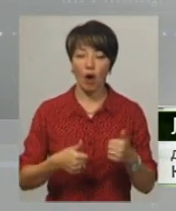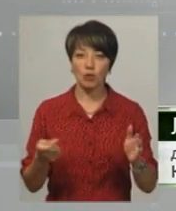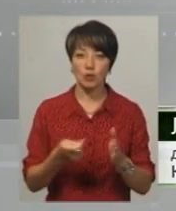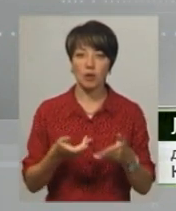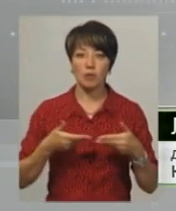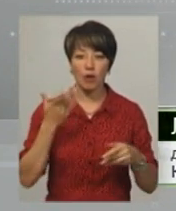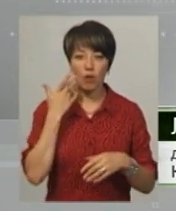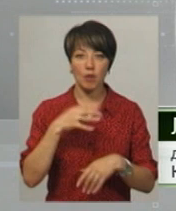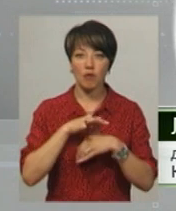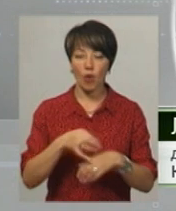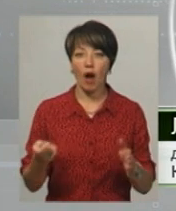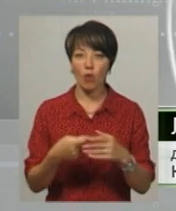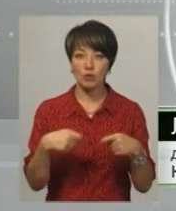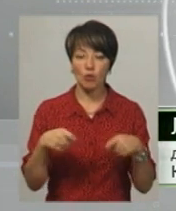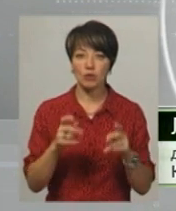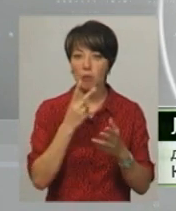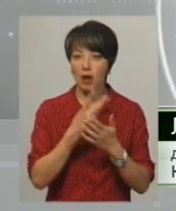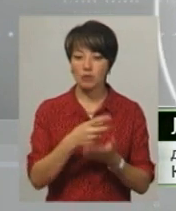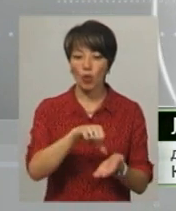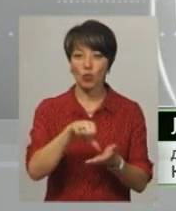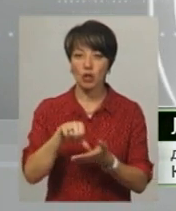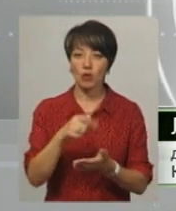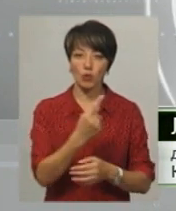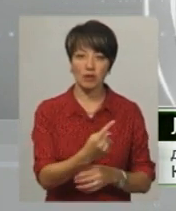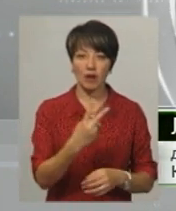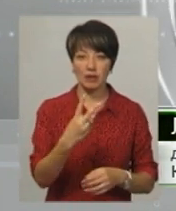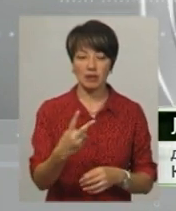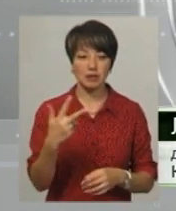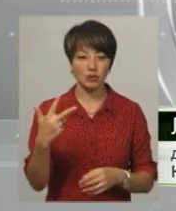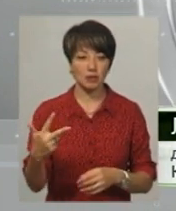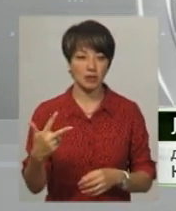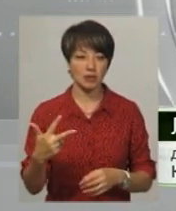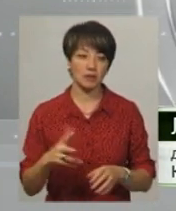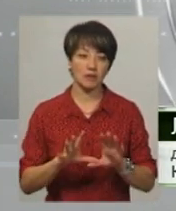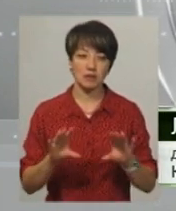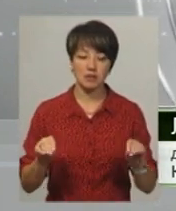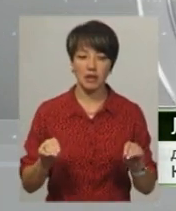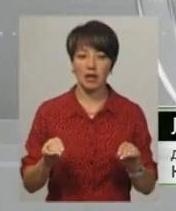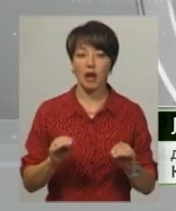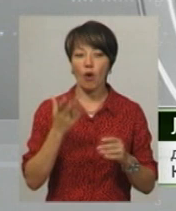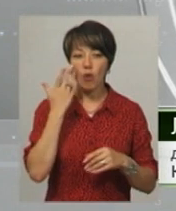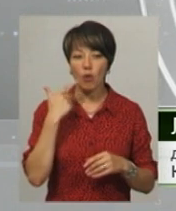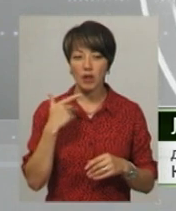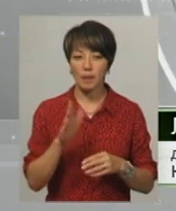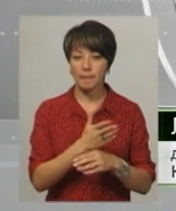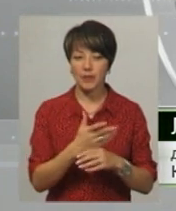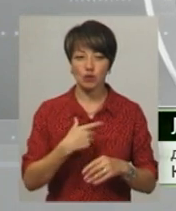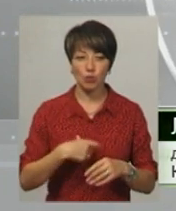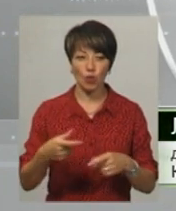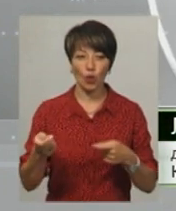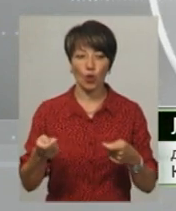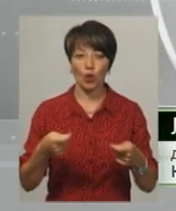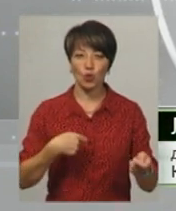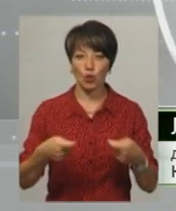Ми, коли проходить аукціон, бачимо тільки учасник 1, учасник 2, учасник 3. І тільки коли вони між собою